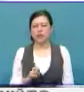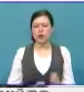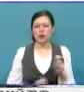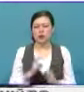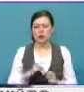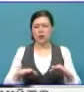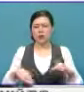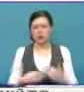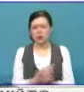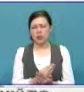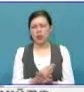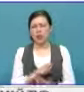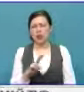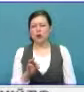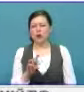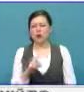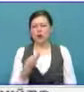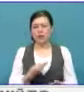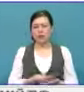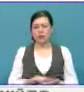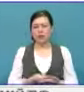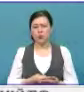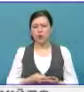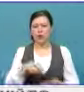жаңадан құрылғы сатып алынып, құрылғы орнатылып,